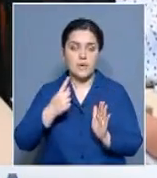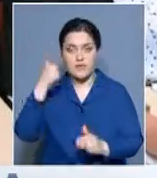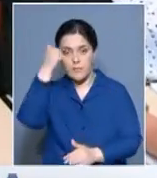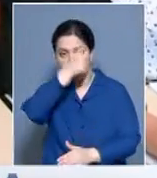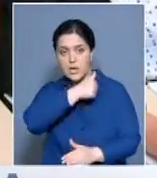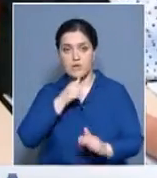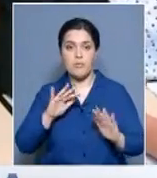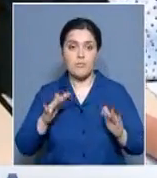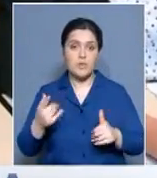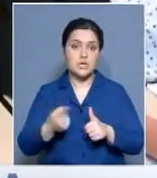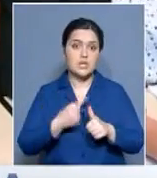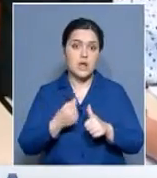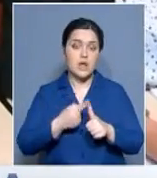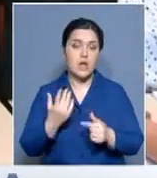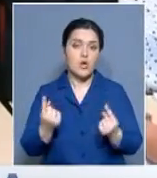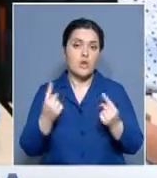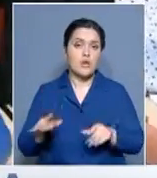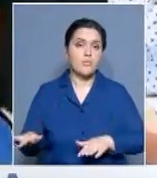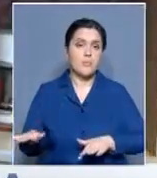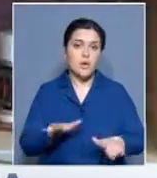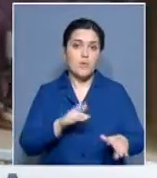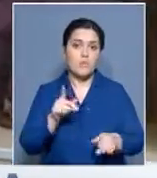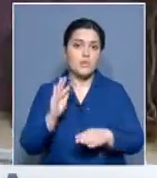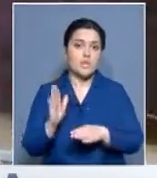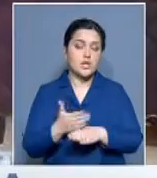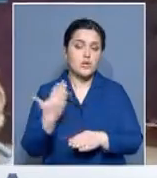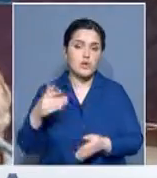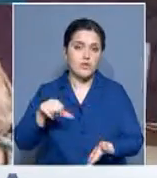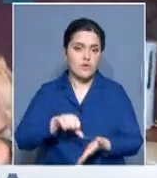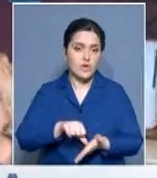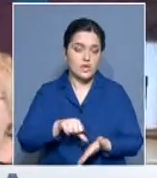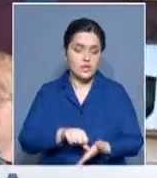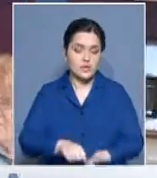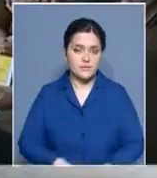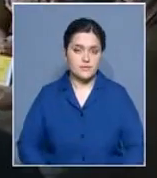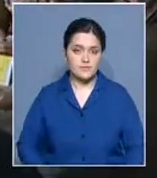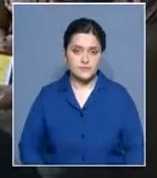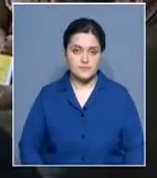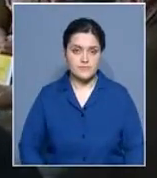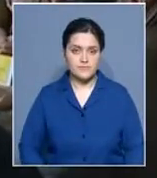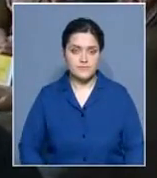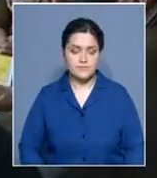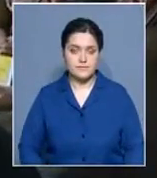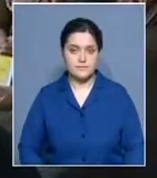1981 году. Происходящее он назвал масштабной операцией по устранению его кандидатуры.